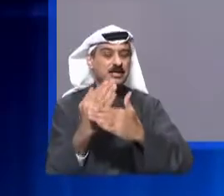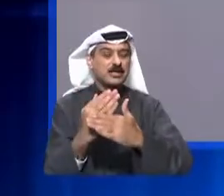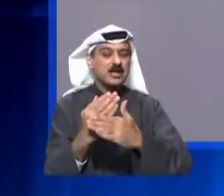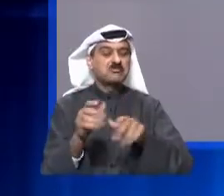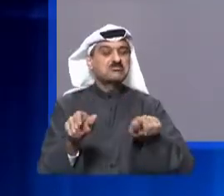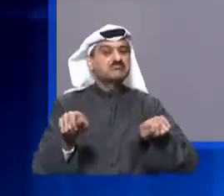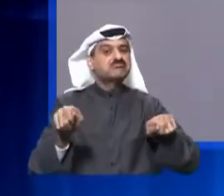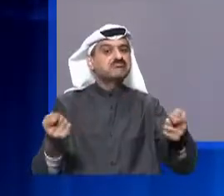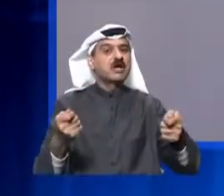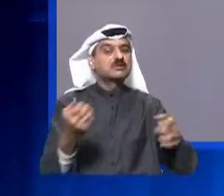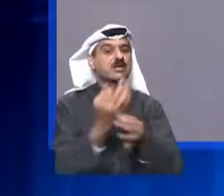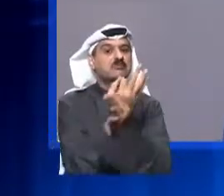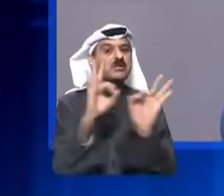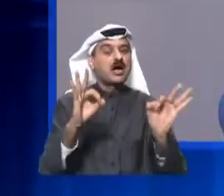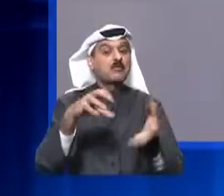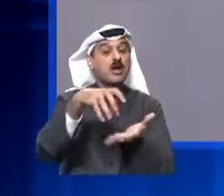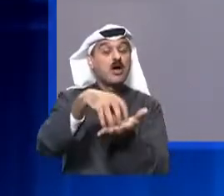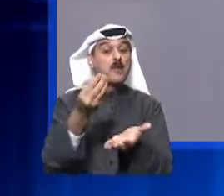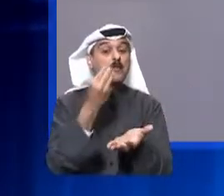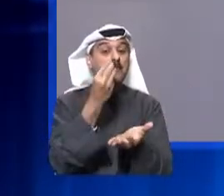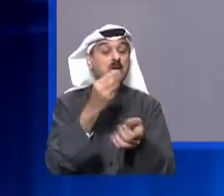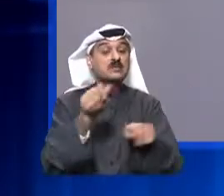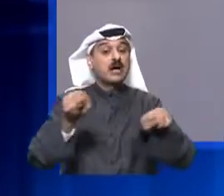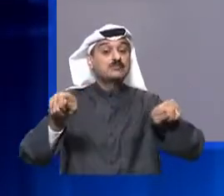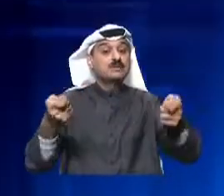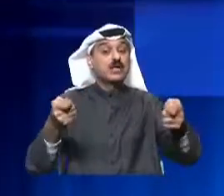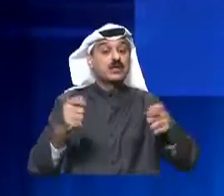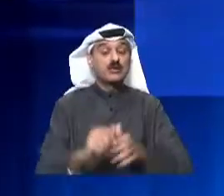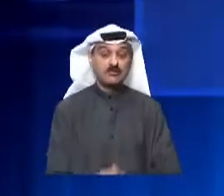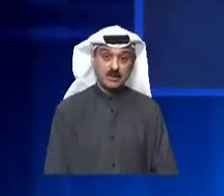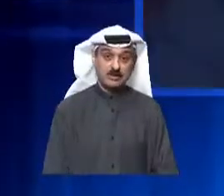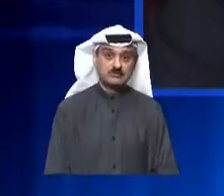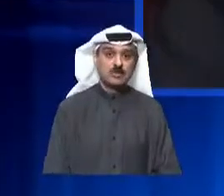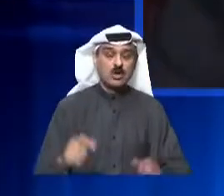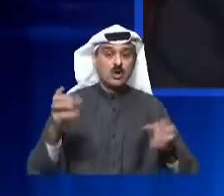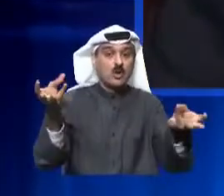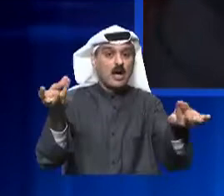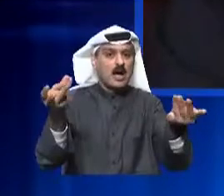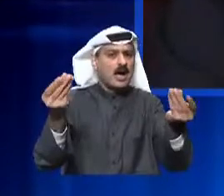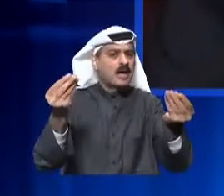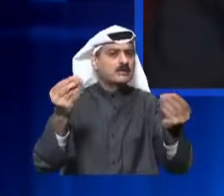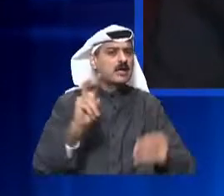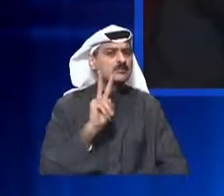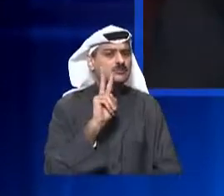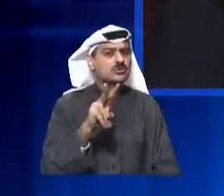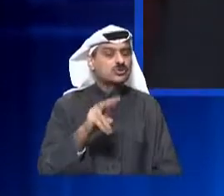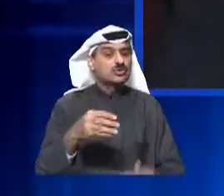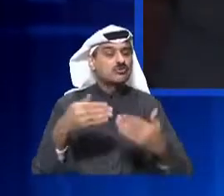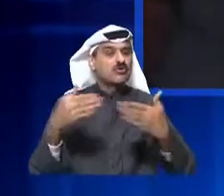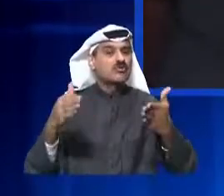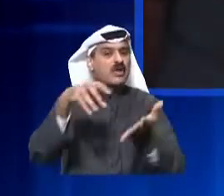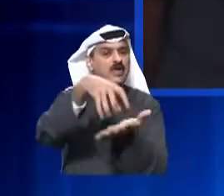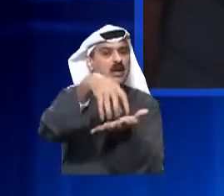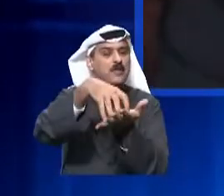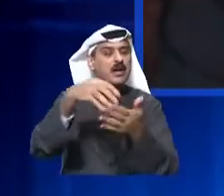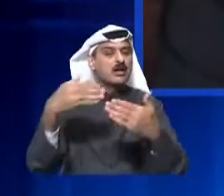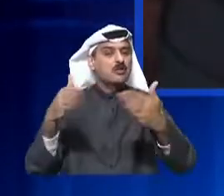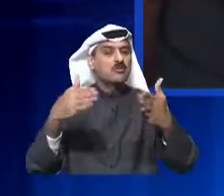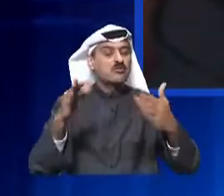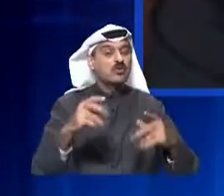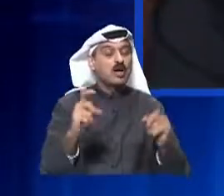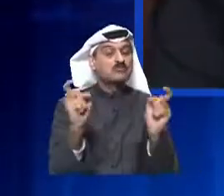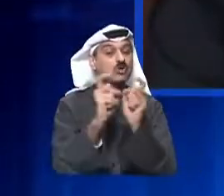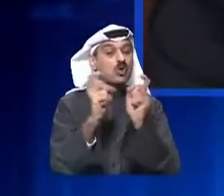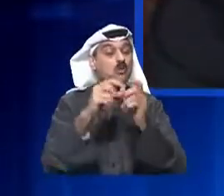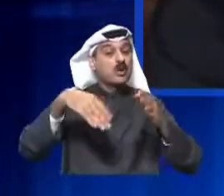أو إغلاق للمطاعم وحصر الأعداد التي تدخل في الأماكن المفتوحة، وكذلك المباريات كرة القدم.